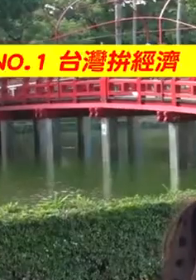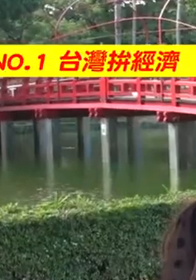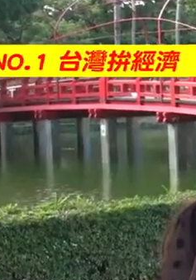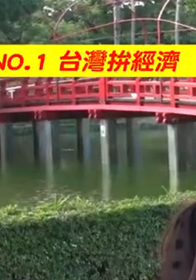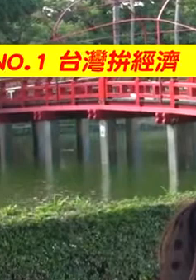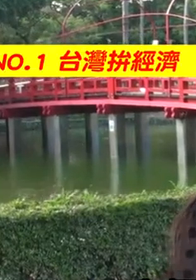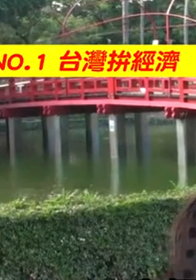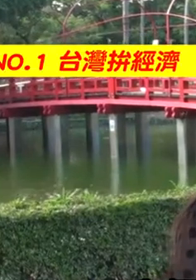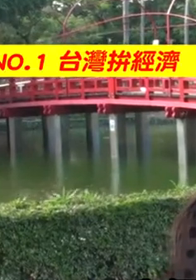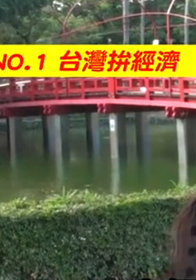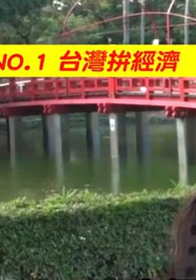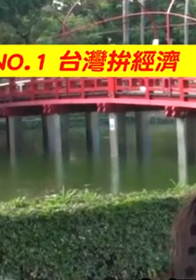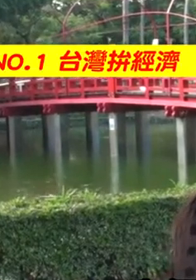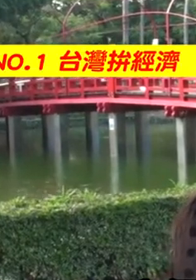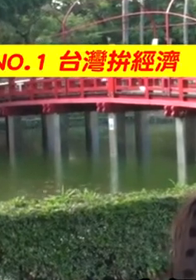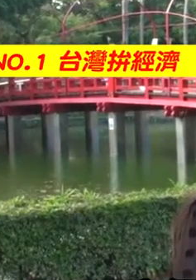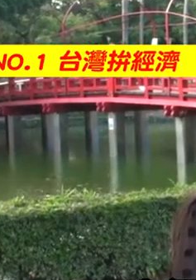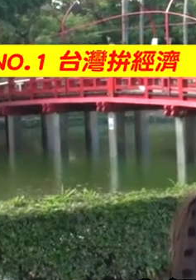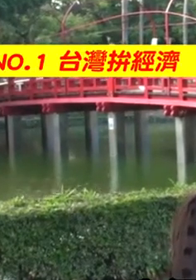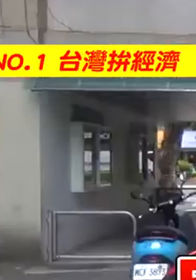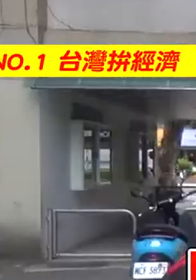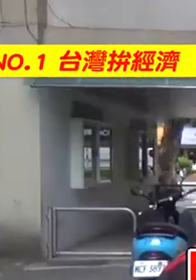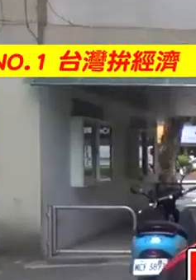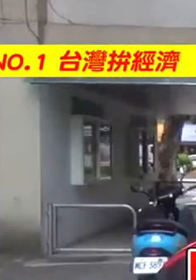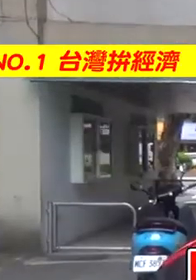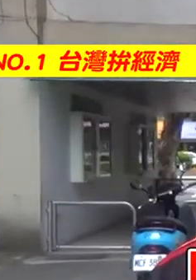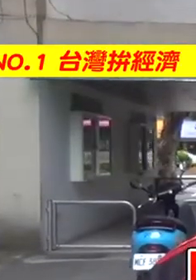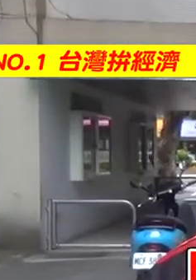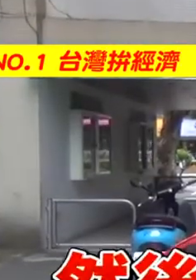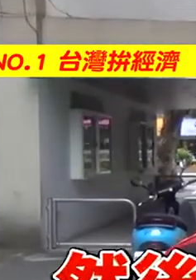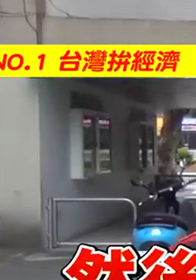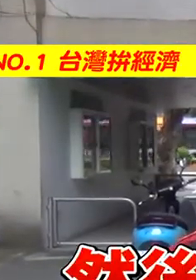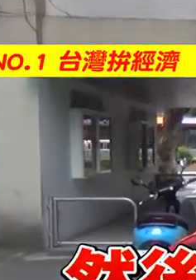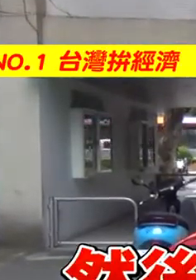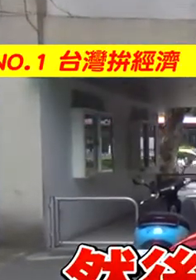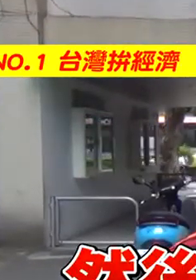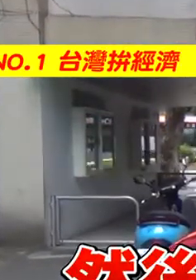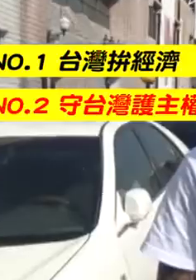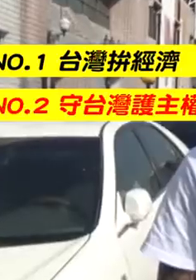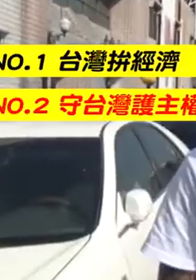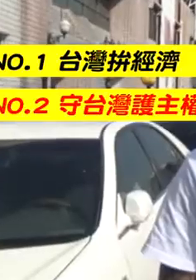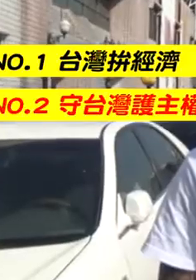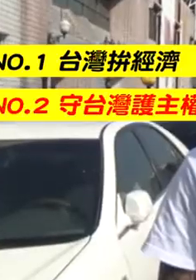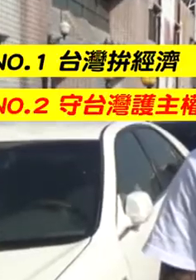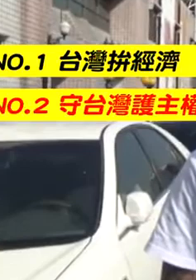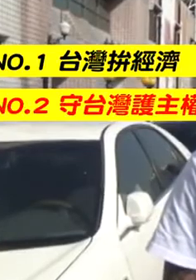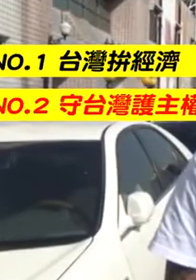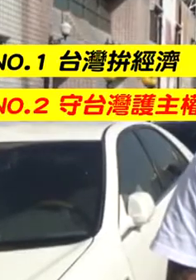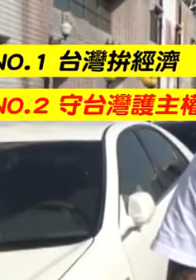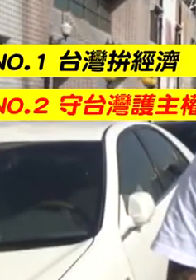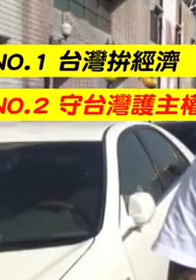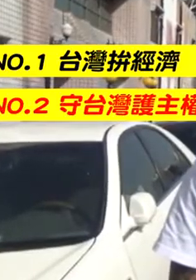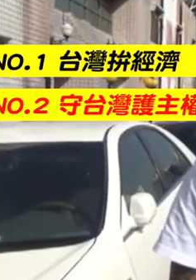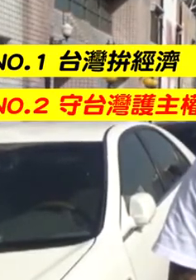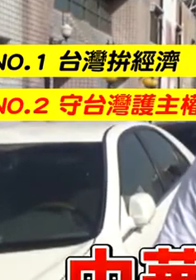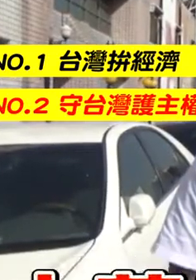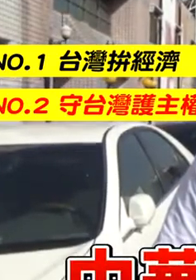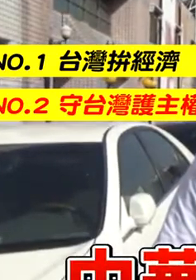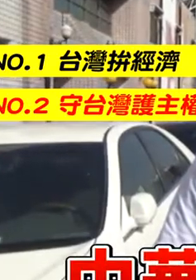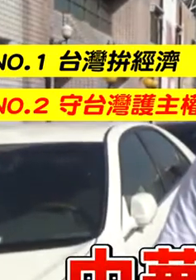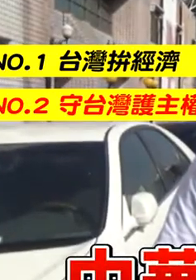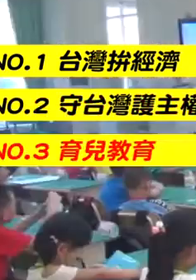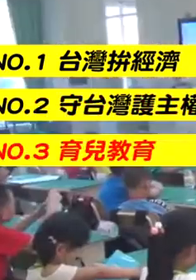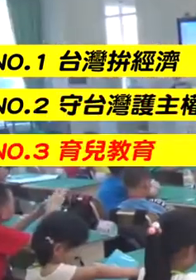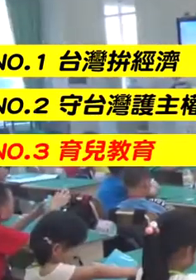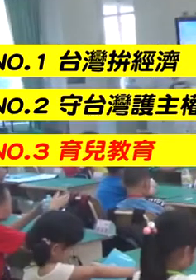经济问题，我们到底买不买得了房？ 月薪太低，然后时薪也太低， 坚持的捍卫住我们中华民